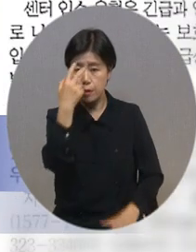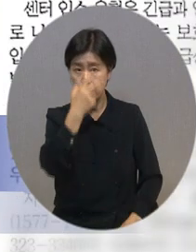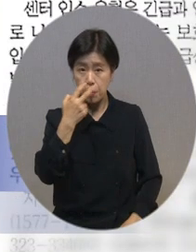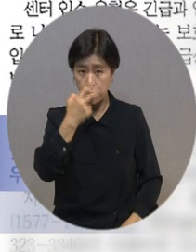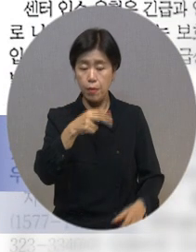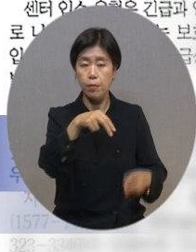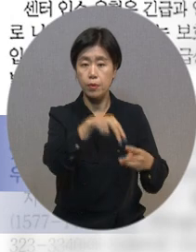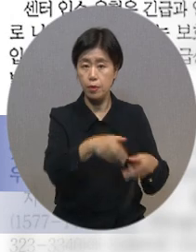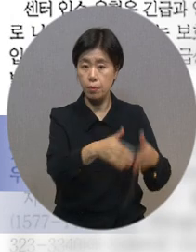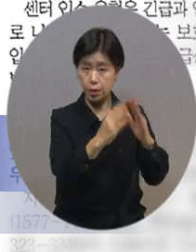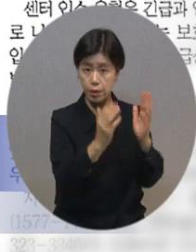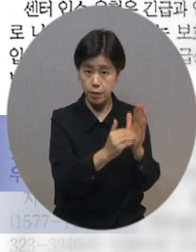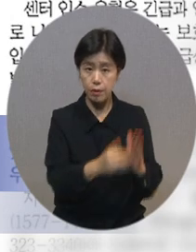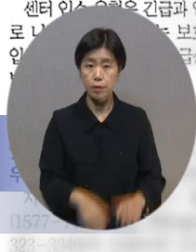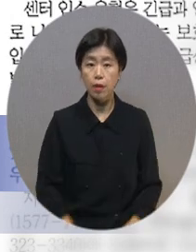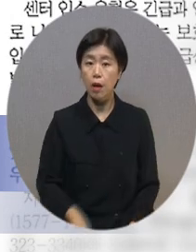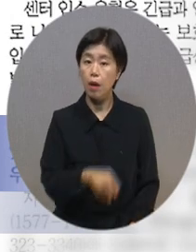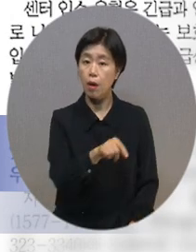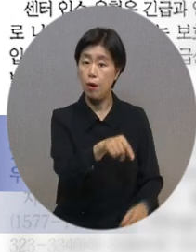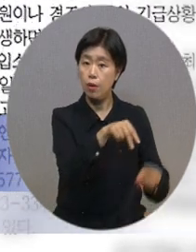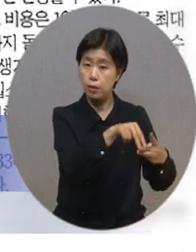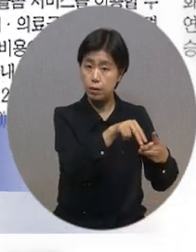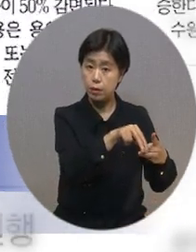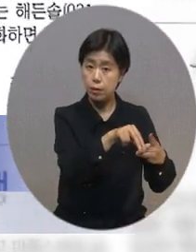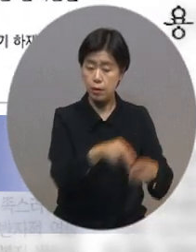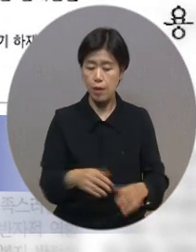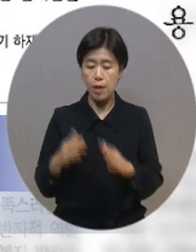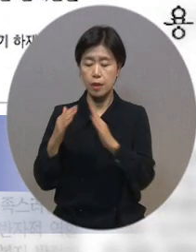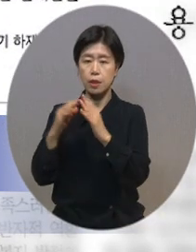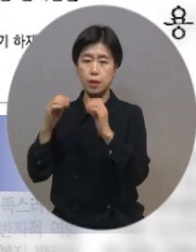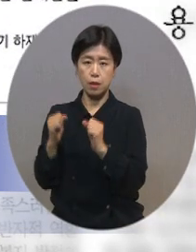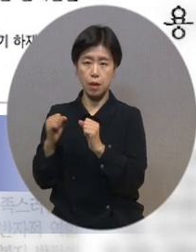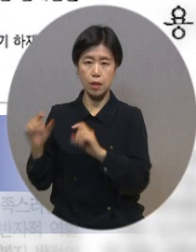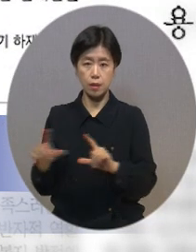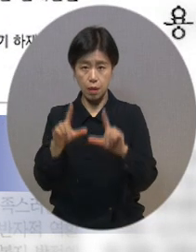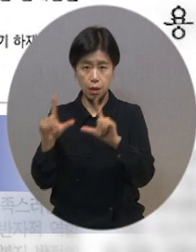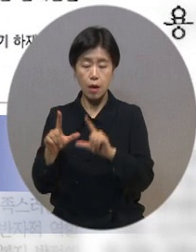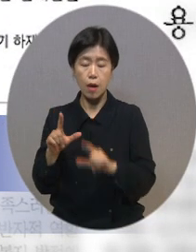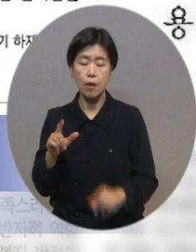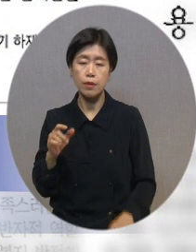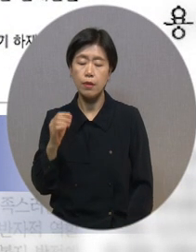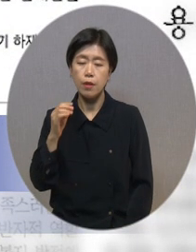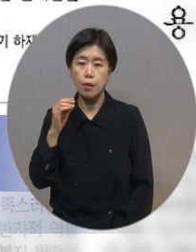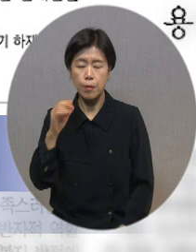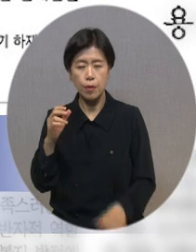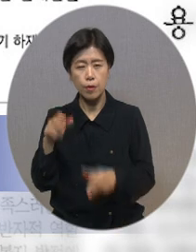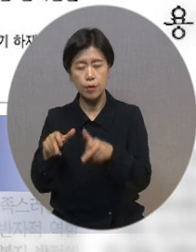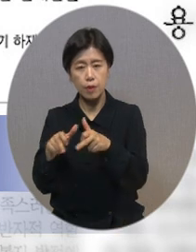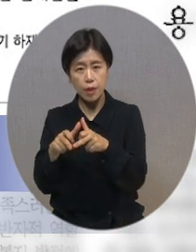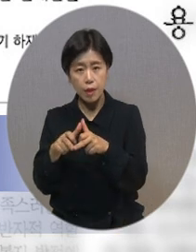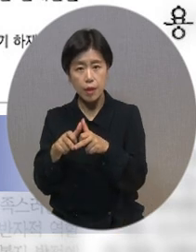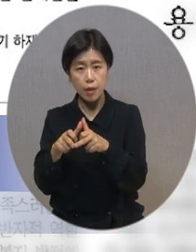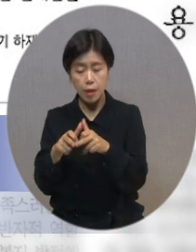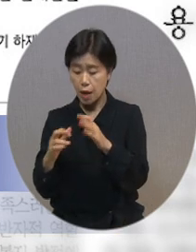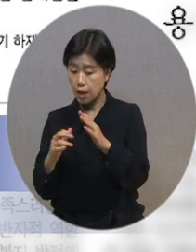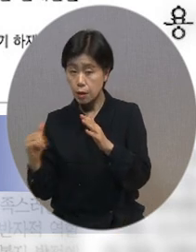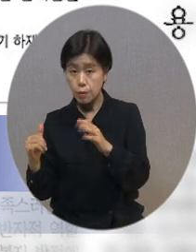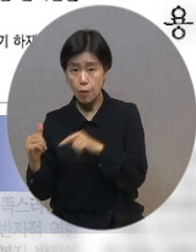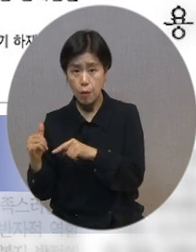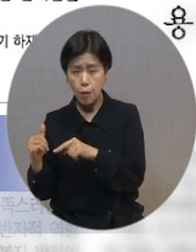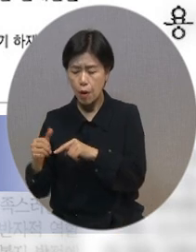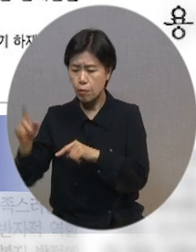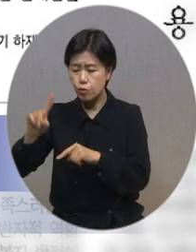개소했습니다 이번에 개수한 돌봄 센터는 제가 중증 발달 장애인의 보호자가 급한 일로 장애인을